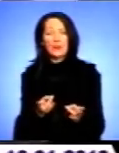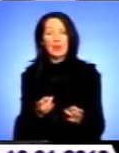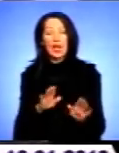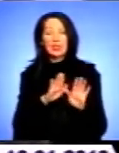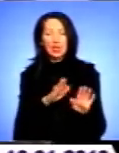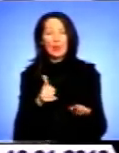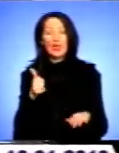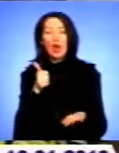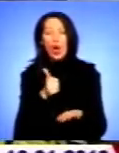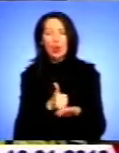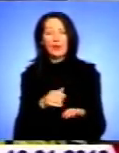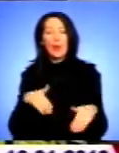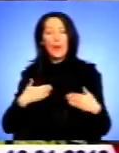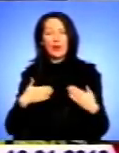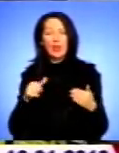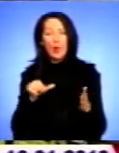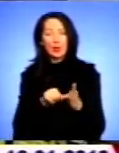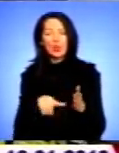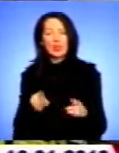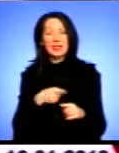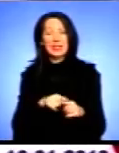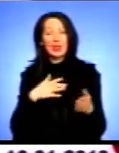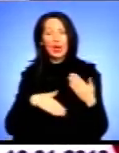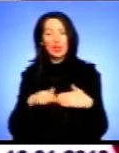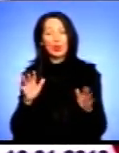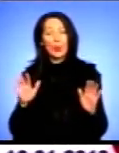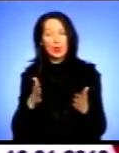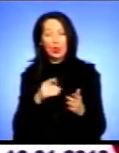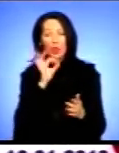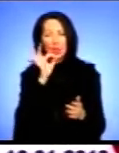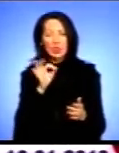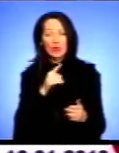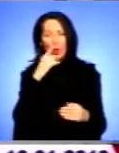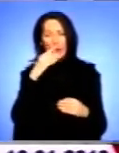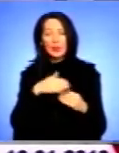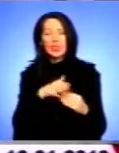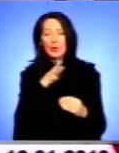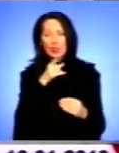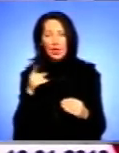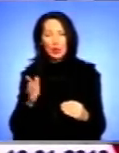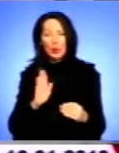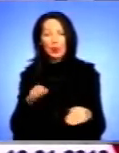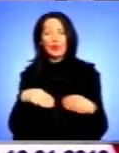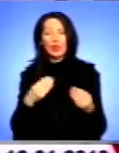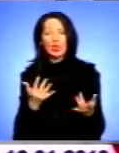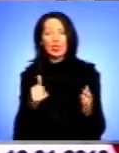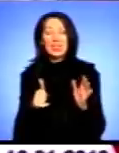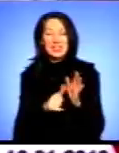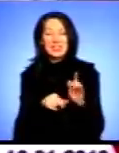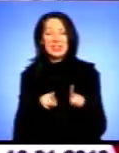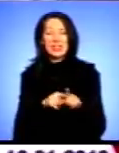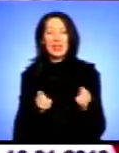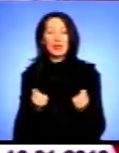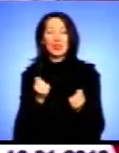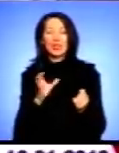Заступник голови привітав присутніх цією радісною подією і зазначив, що найближчим часом буде вручено ще 6 таких авто.